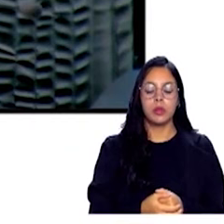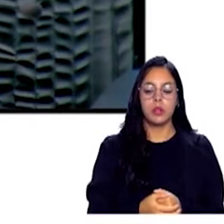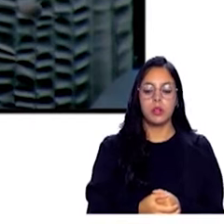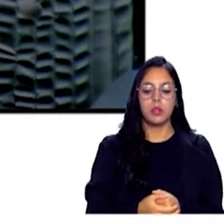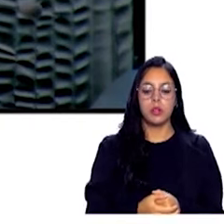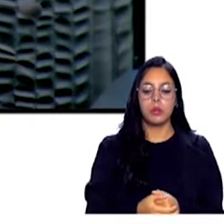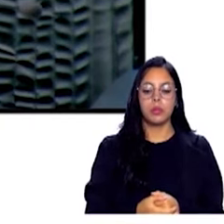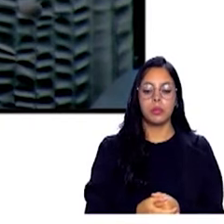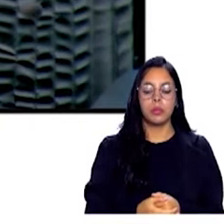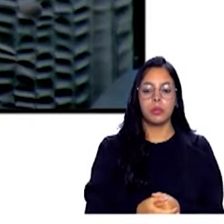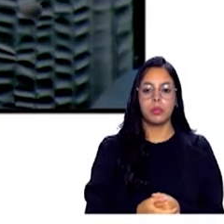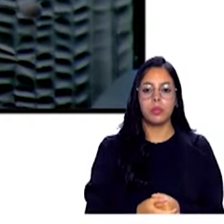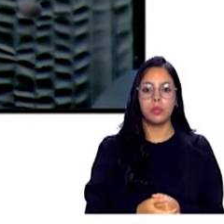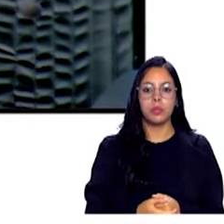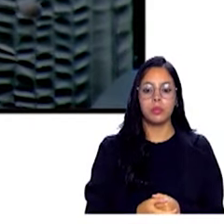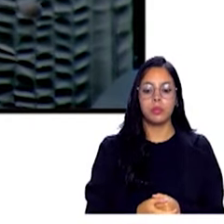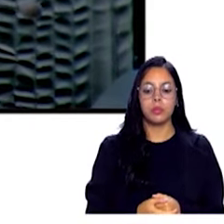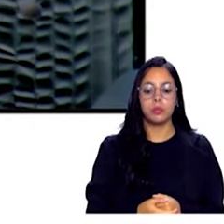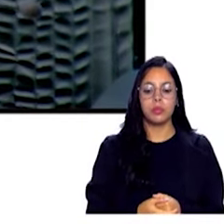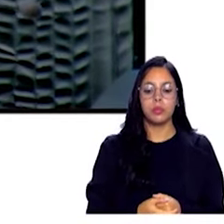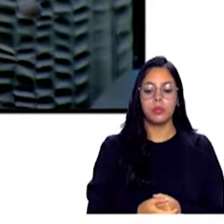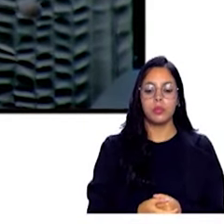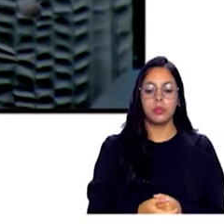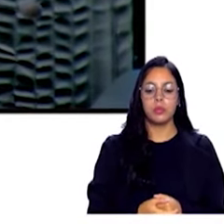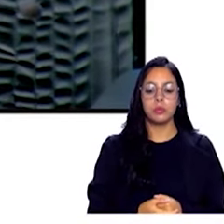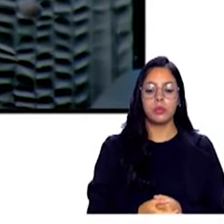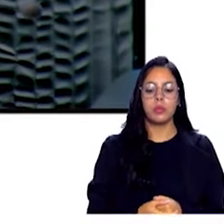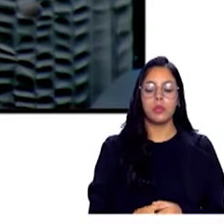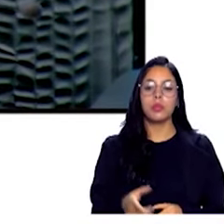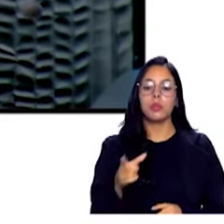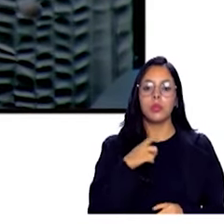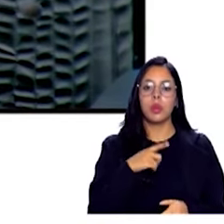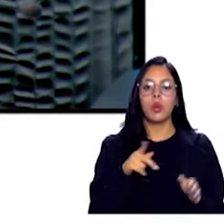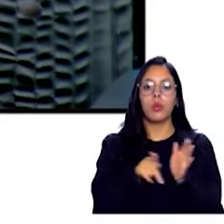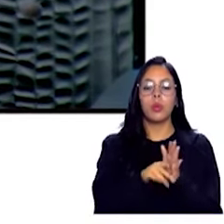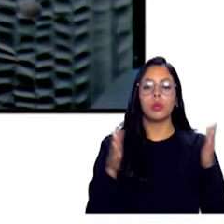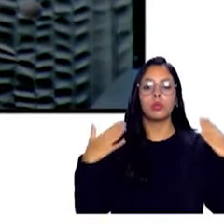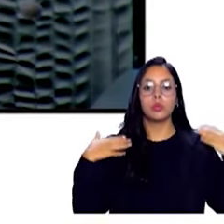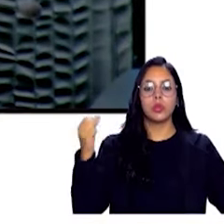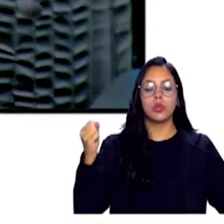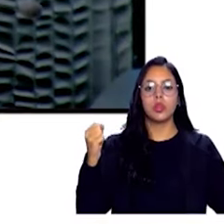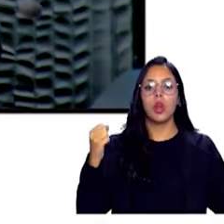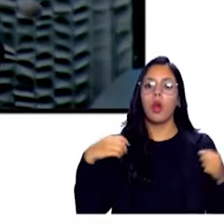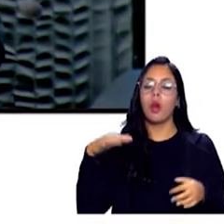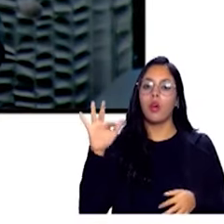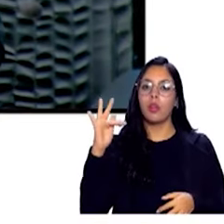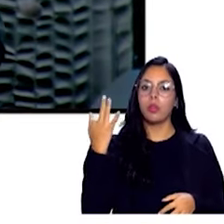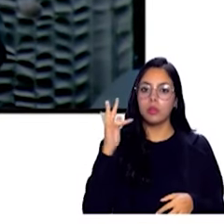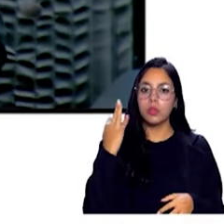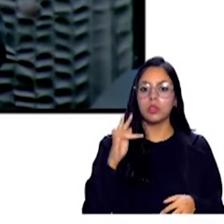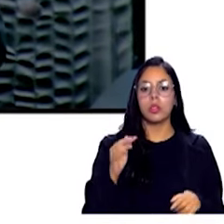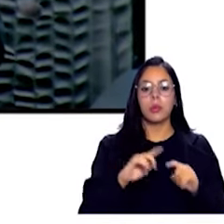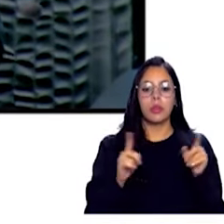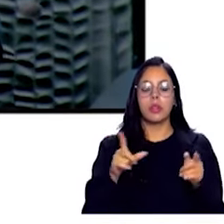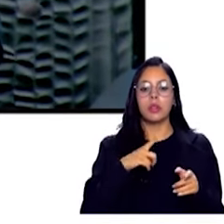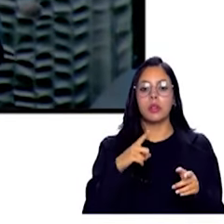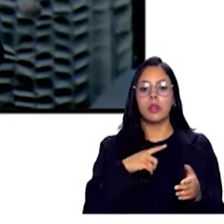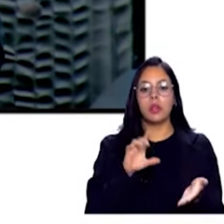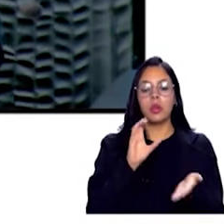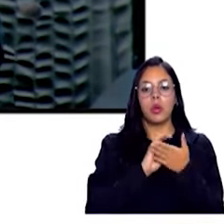par le gouvernement ce sont des magistrats qui sont choisis par le conseil supérieur de la magistrature qui est un organ